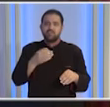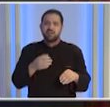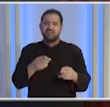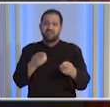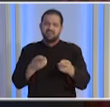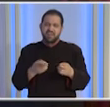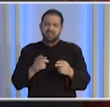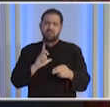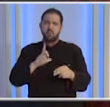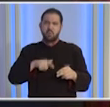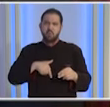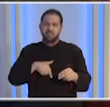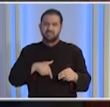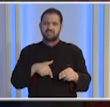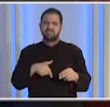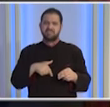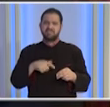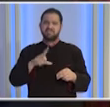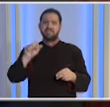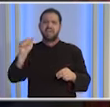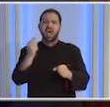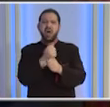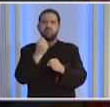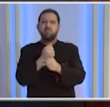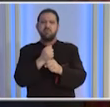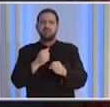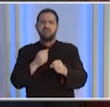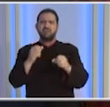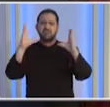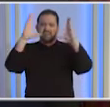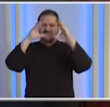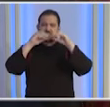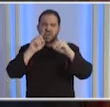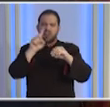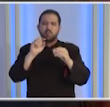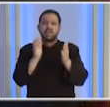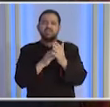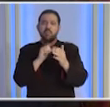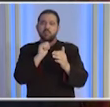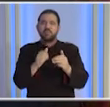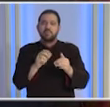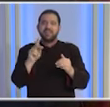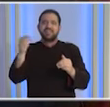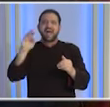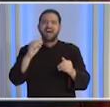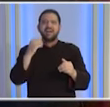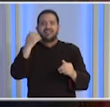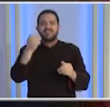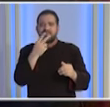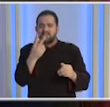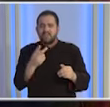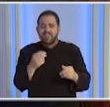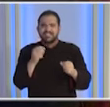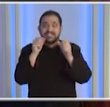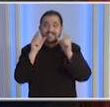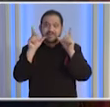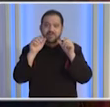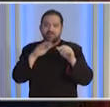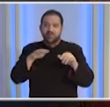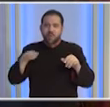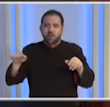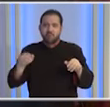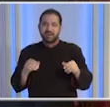zdrobiți, obosiți, venim de la lucru, din asta, așa, nu-ți mai trebuie nimic. Dar când vezi zâmbătul ăla la copii și cum întinde mânuțe că te iei să-l iei în